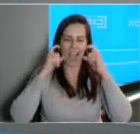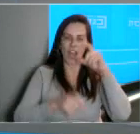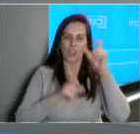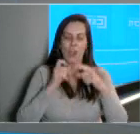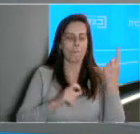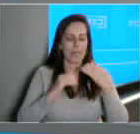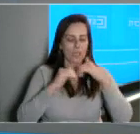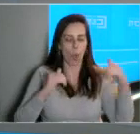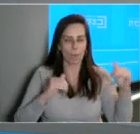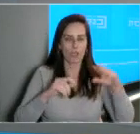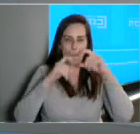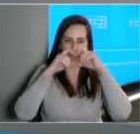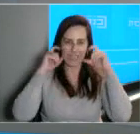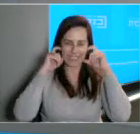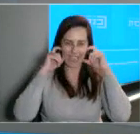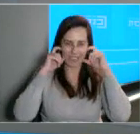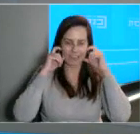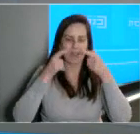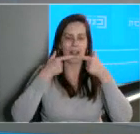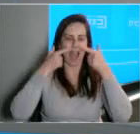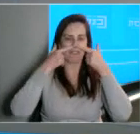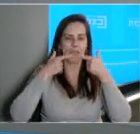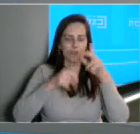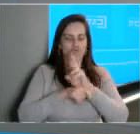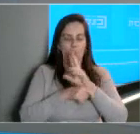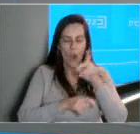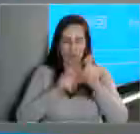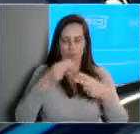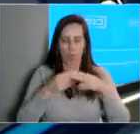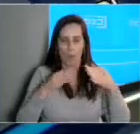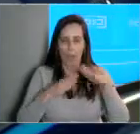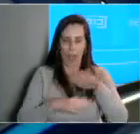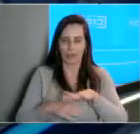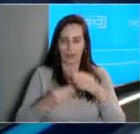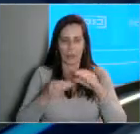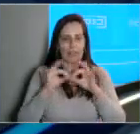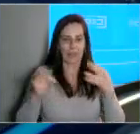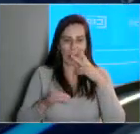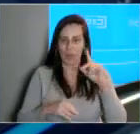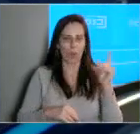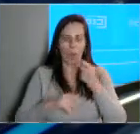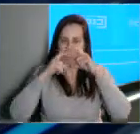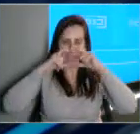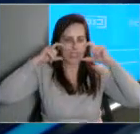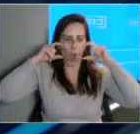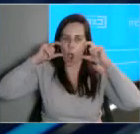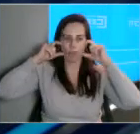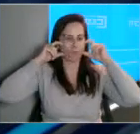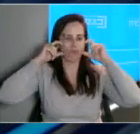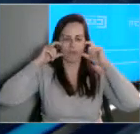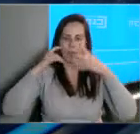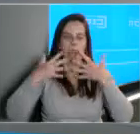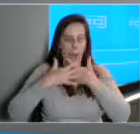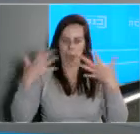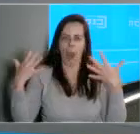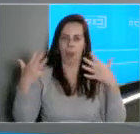בבידוד ביתי שמים על פניהם מסכות על האף ועל הפה כדי להגן על הסובבים אותם. עוד מעט אנחנו נתחיל לראות את כולם מסתובבים עם מסכות,